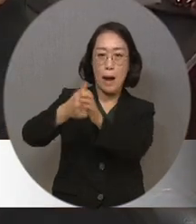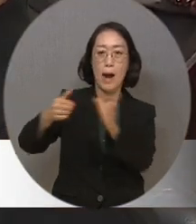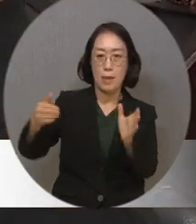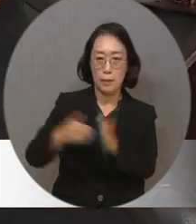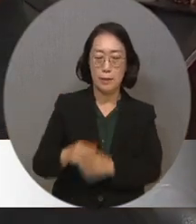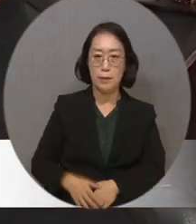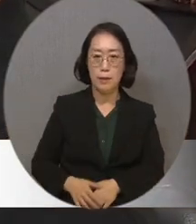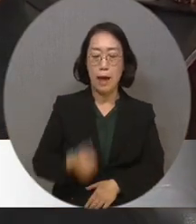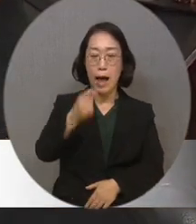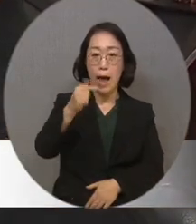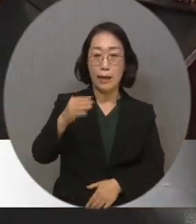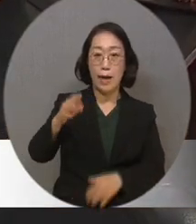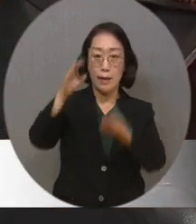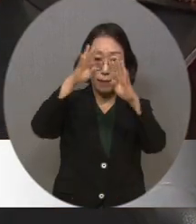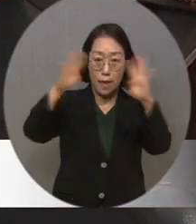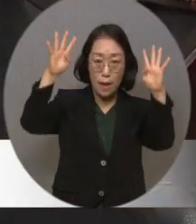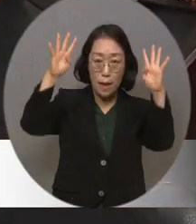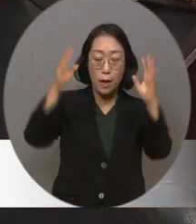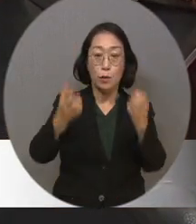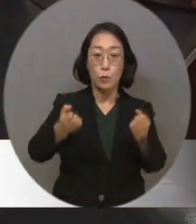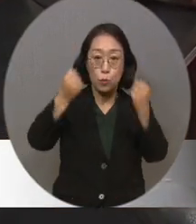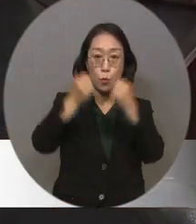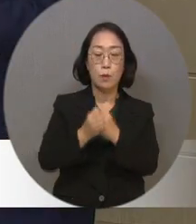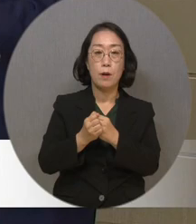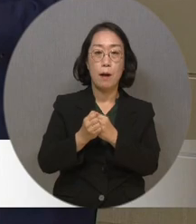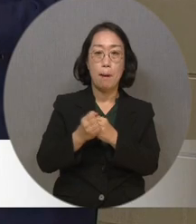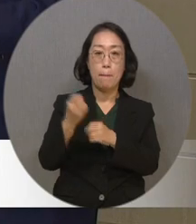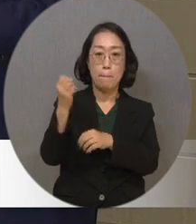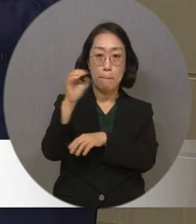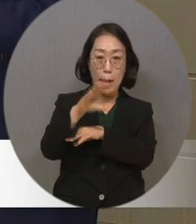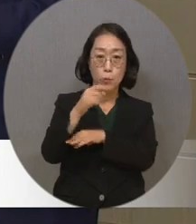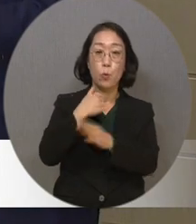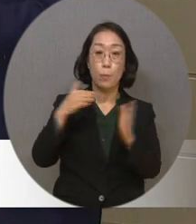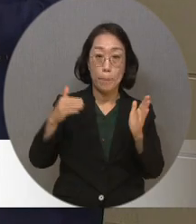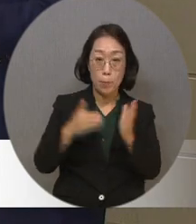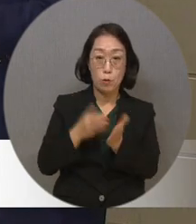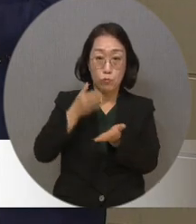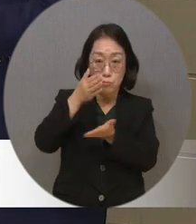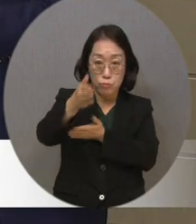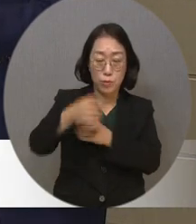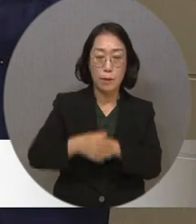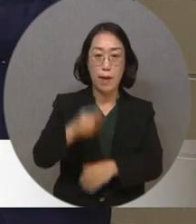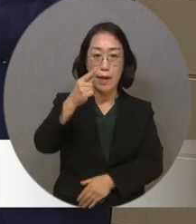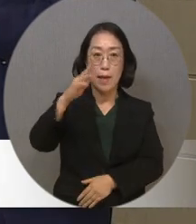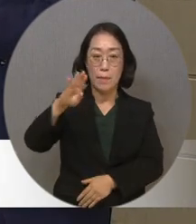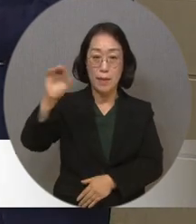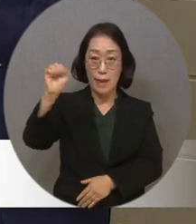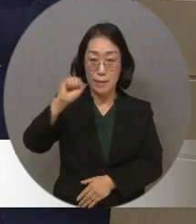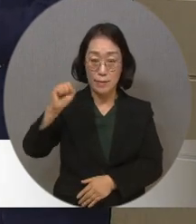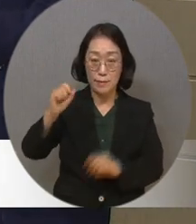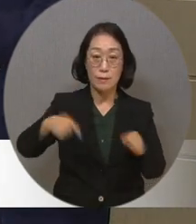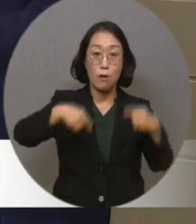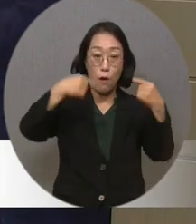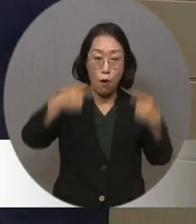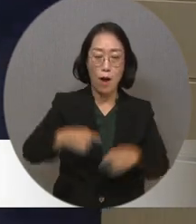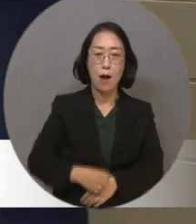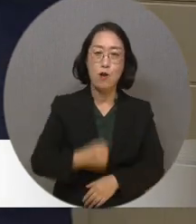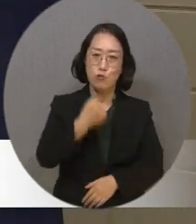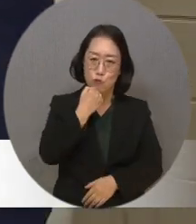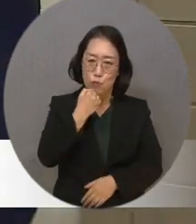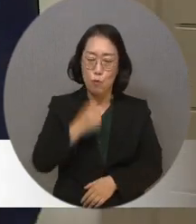자문위원장은 한양대학교 신문방송학과를 졸업하고 지난 1987년 KBS에 입사해 유머